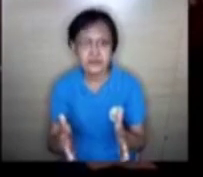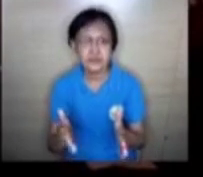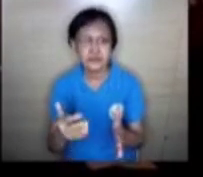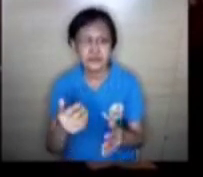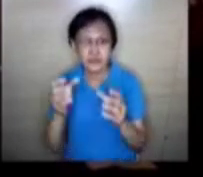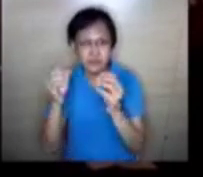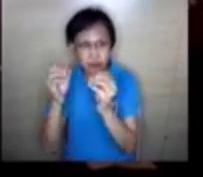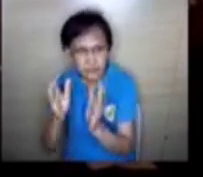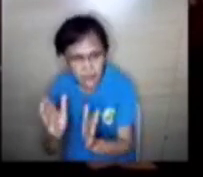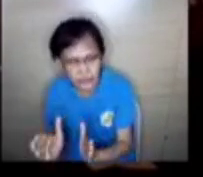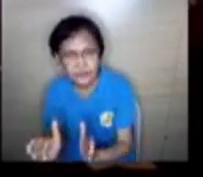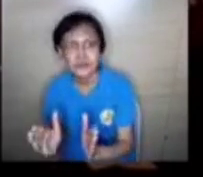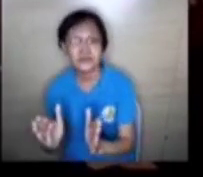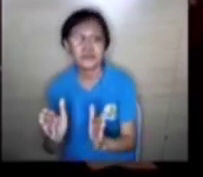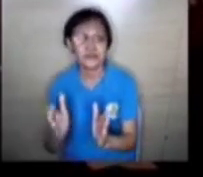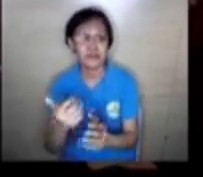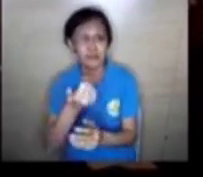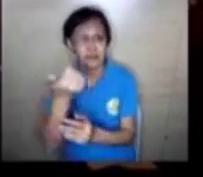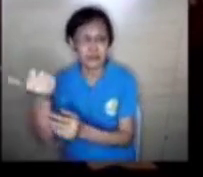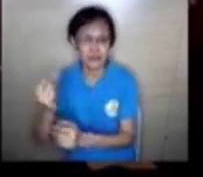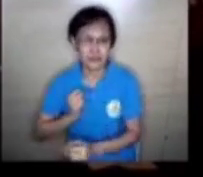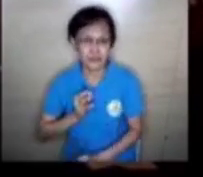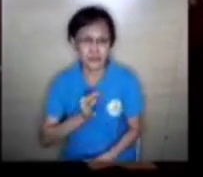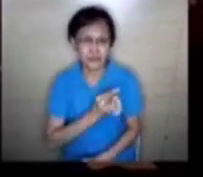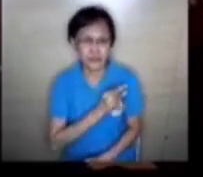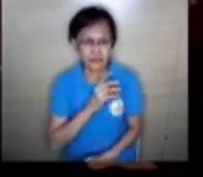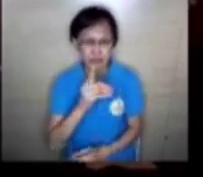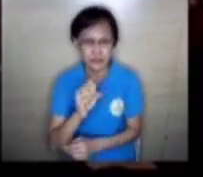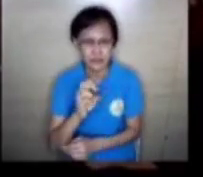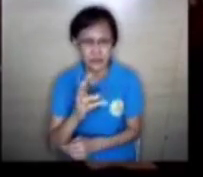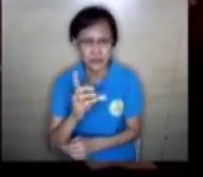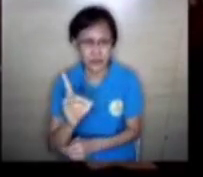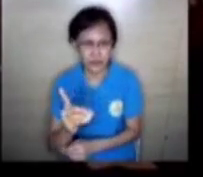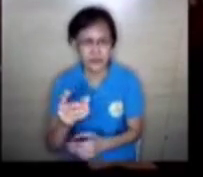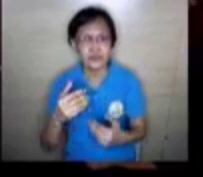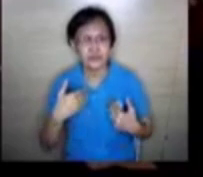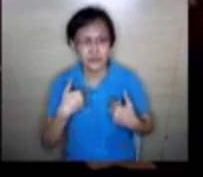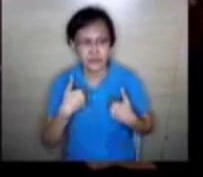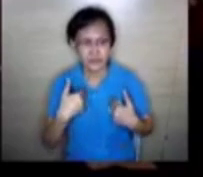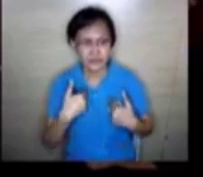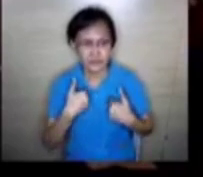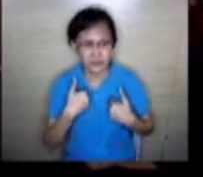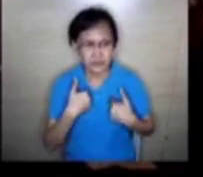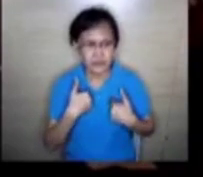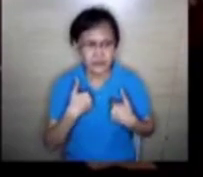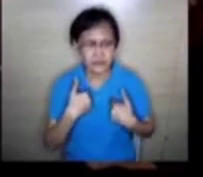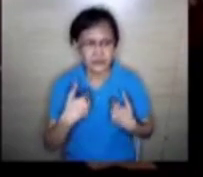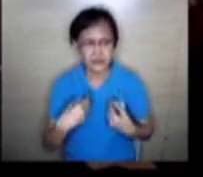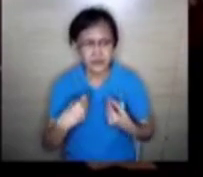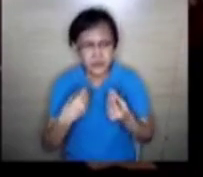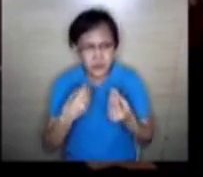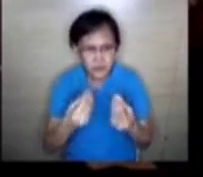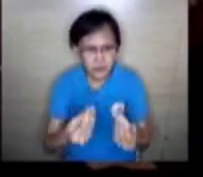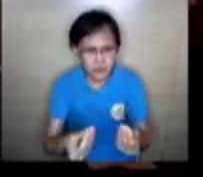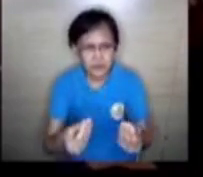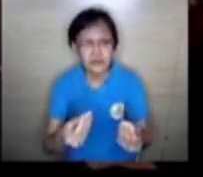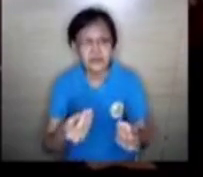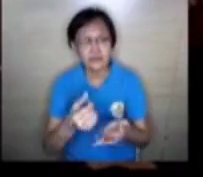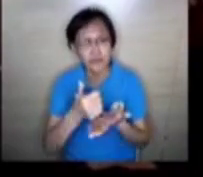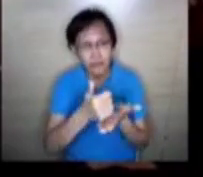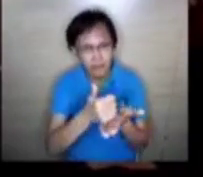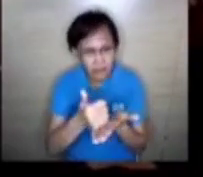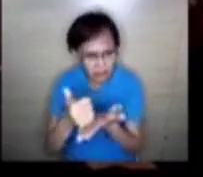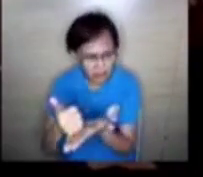teachers natin, at iba pang staff ng CSWD, sila po ang nangunguna sa pagbaba sa komunidad